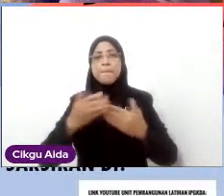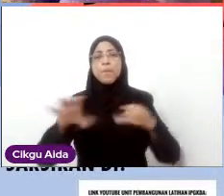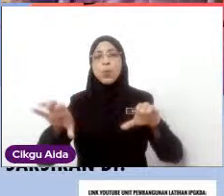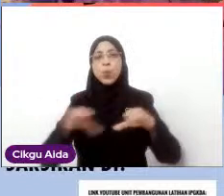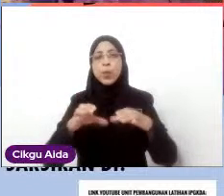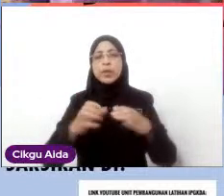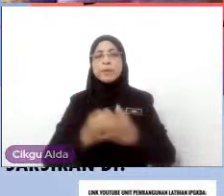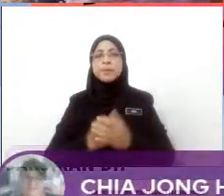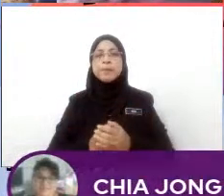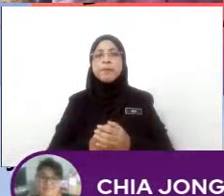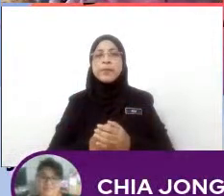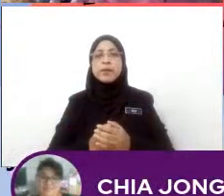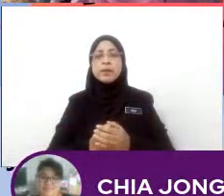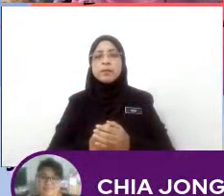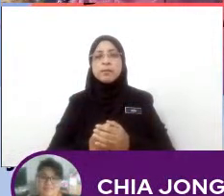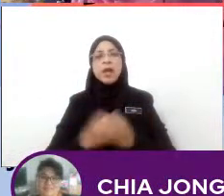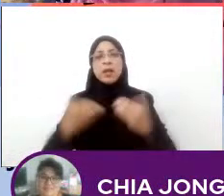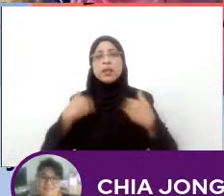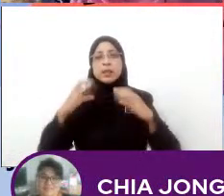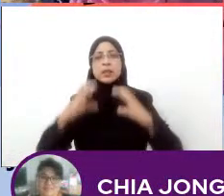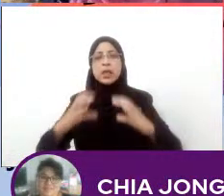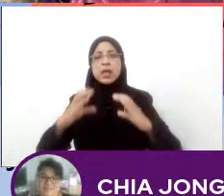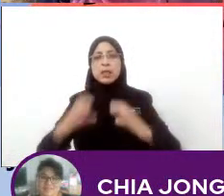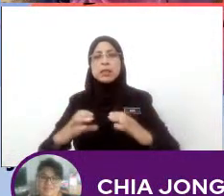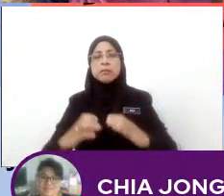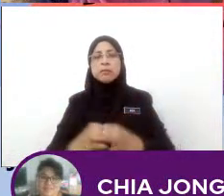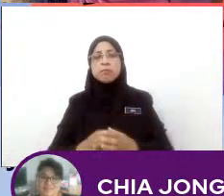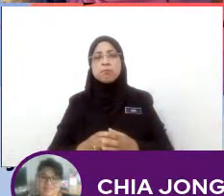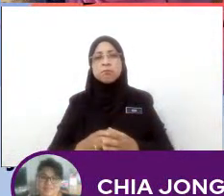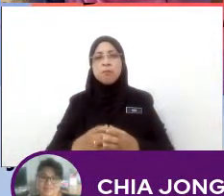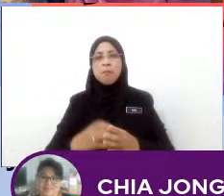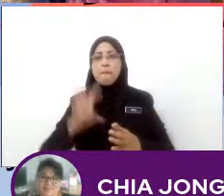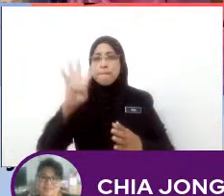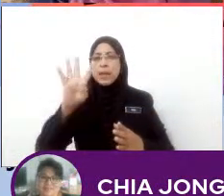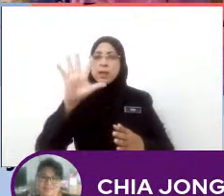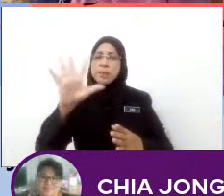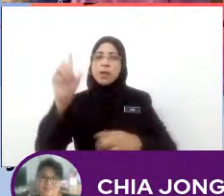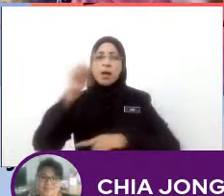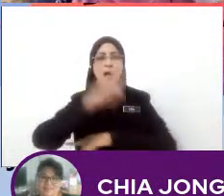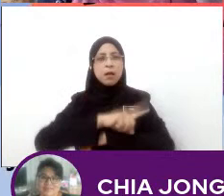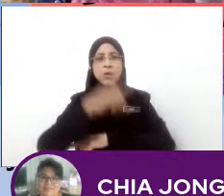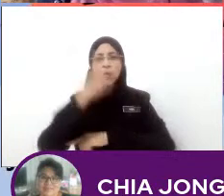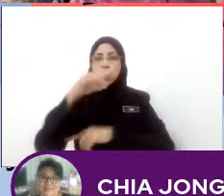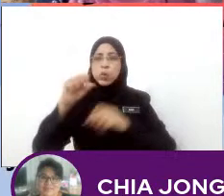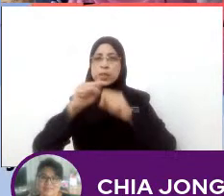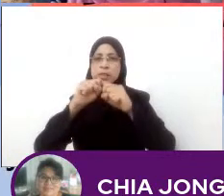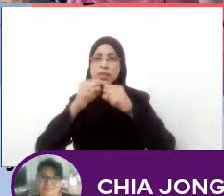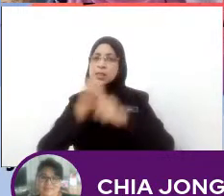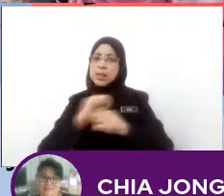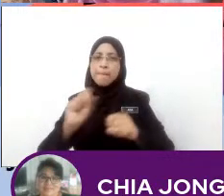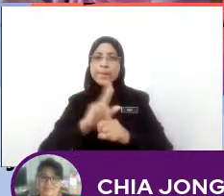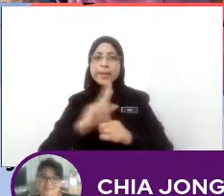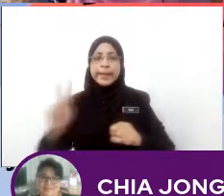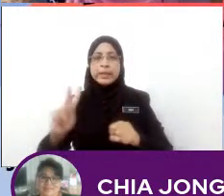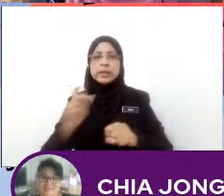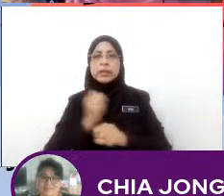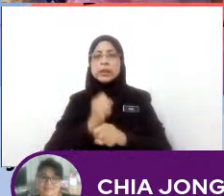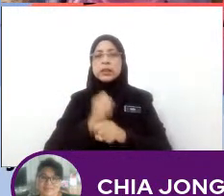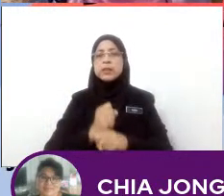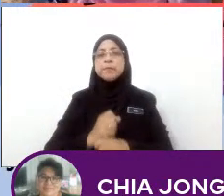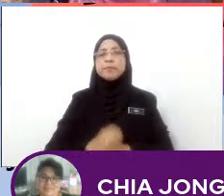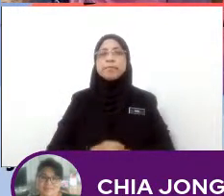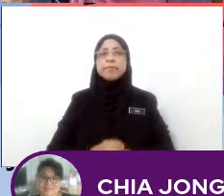dia jemurkan, nak siapkan yang ambil masa dalam 4-5 hari lah. Okay, jadi tengok NGO